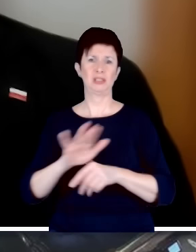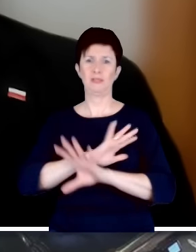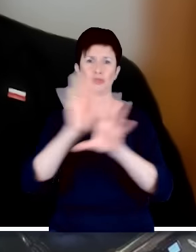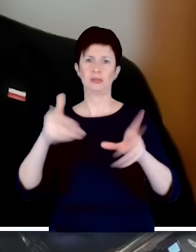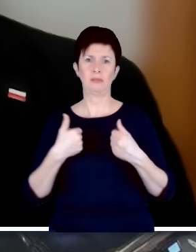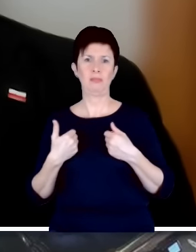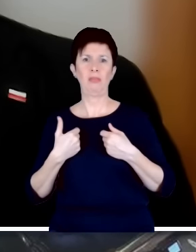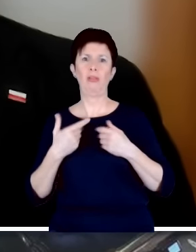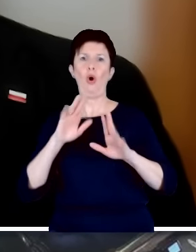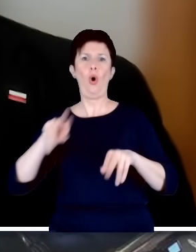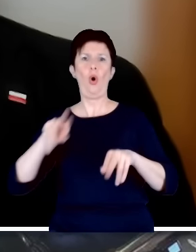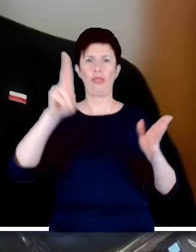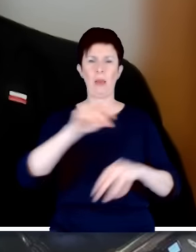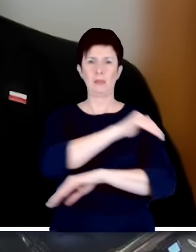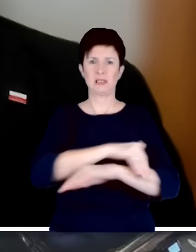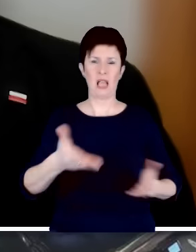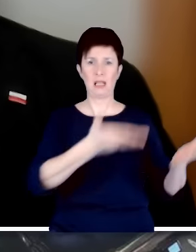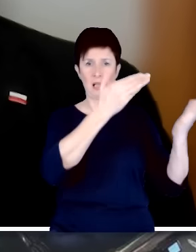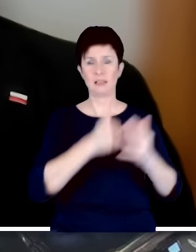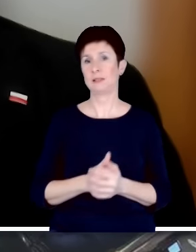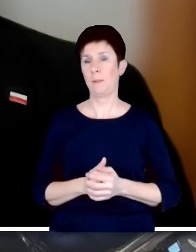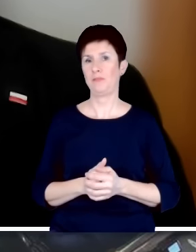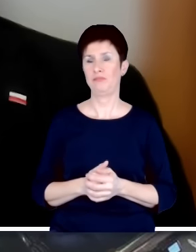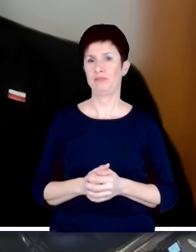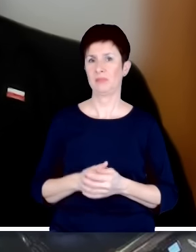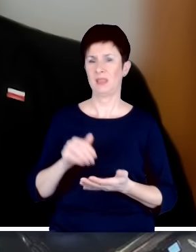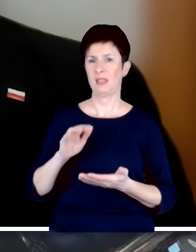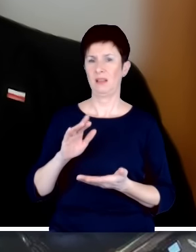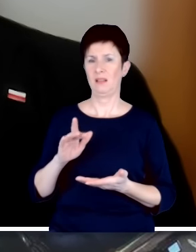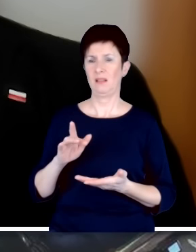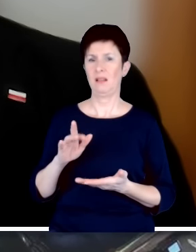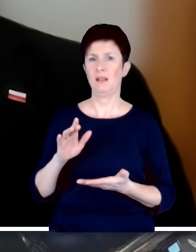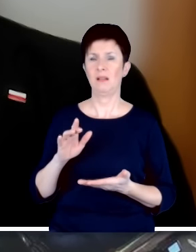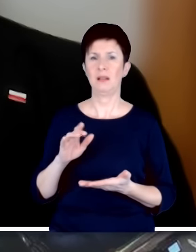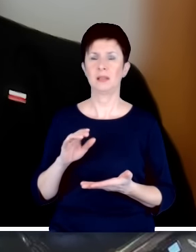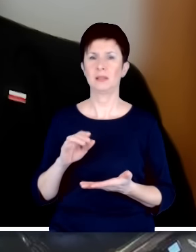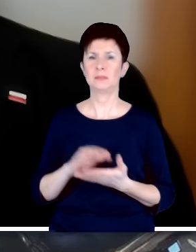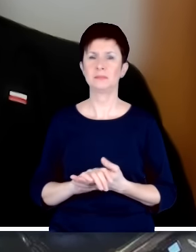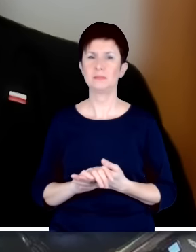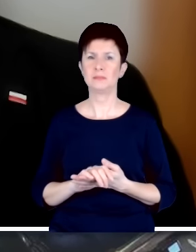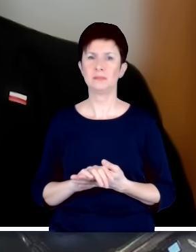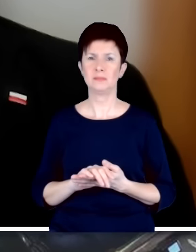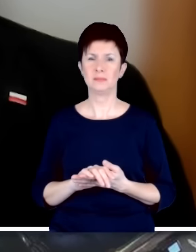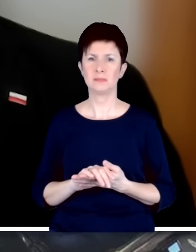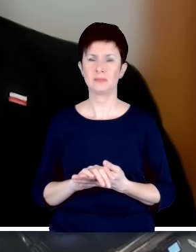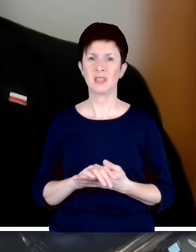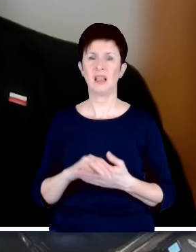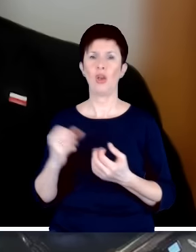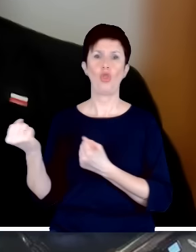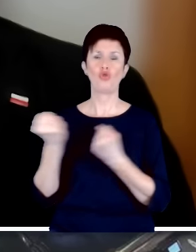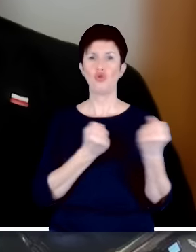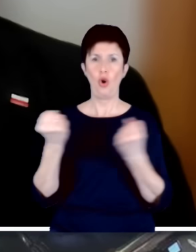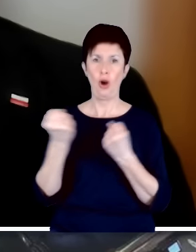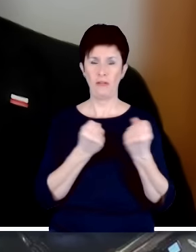Drugi rynek, który stracimy trwale, to rynek cargo lotniczego. Dość powiedzieć, że te towary transportowane drogą lotniczą na